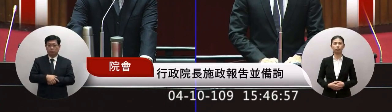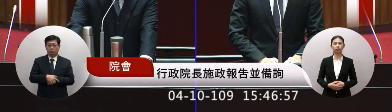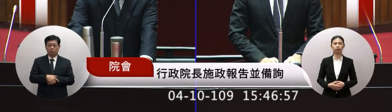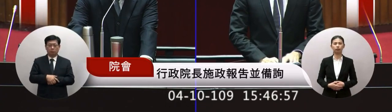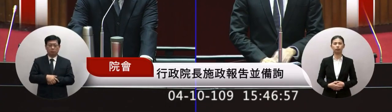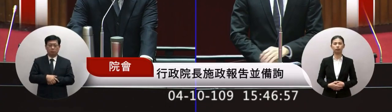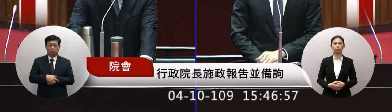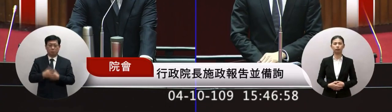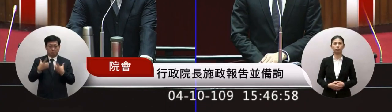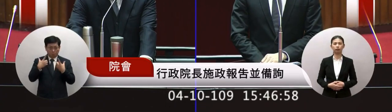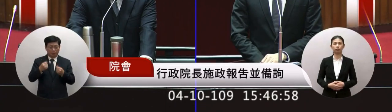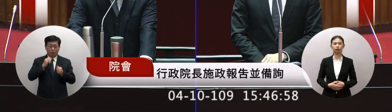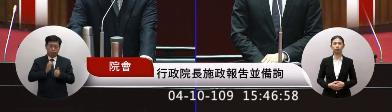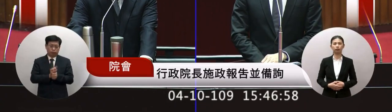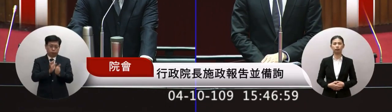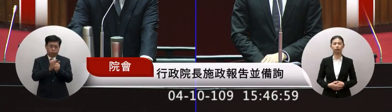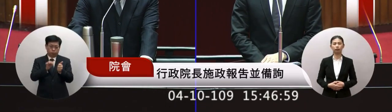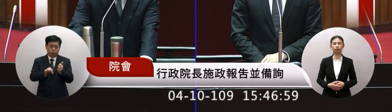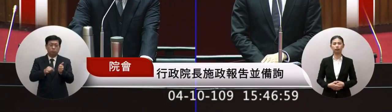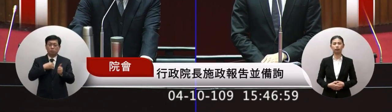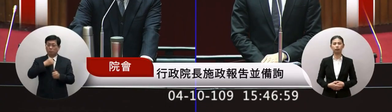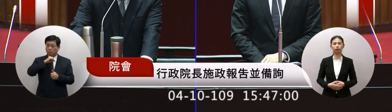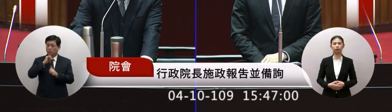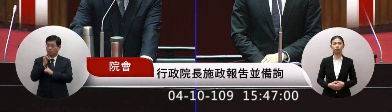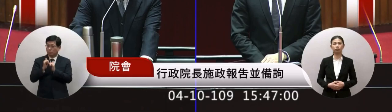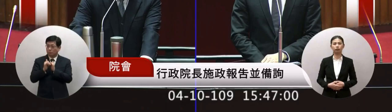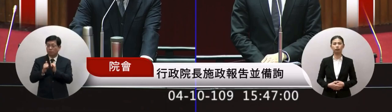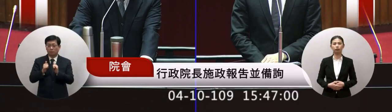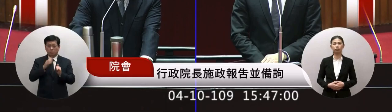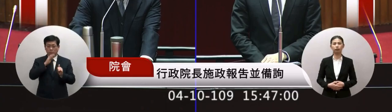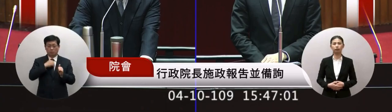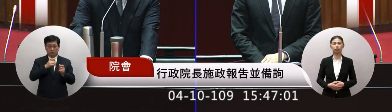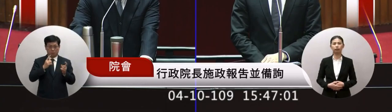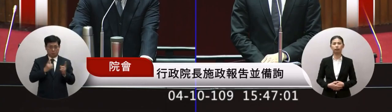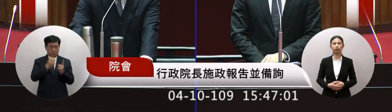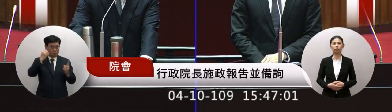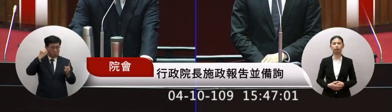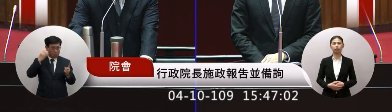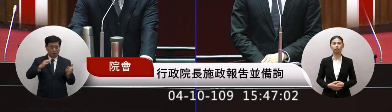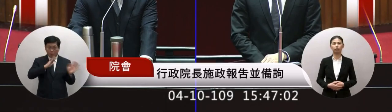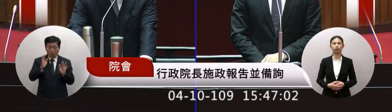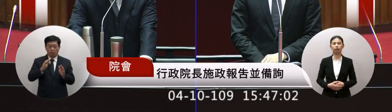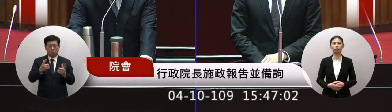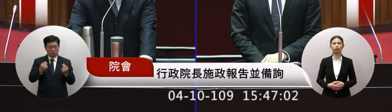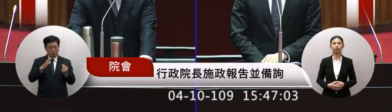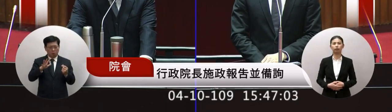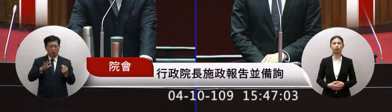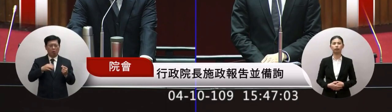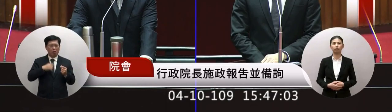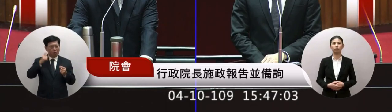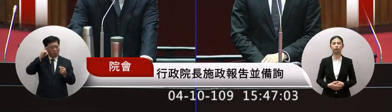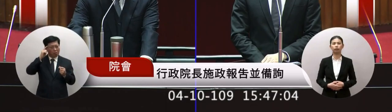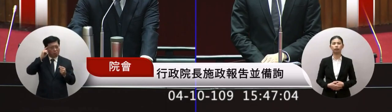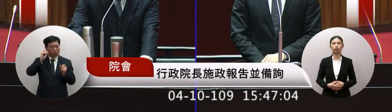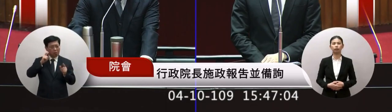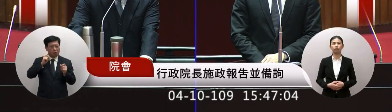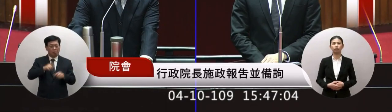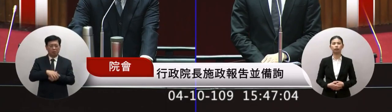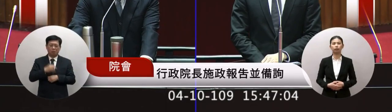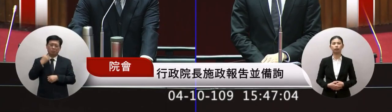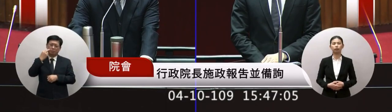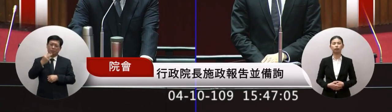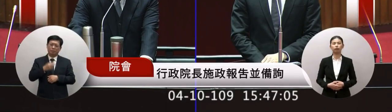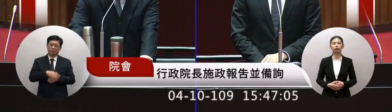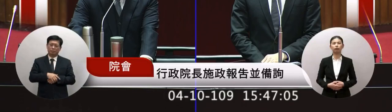当初推撒的时，台湾社会面对新的情形，也有真济人啊感